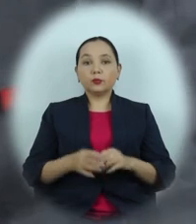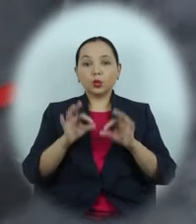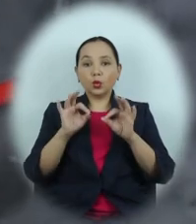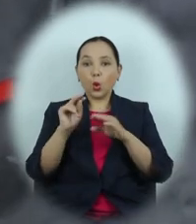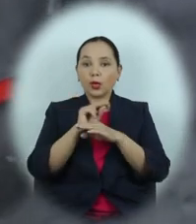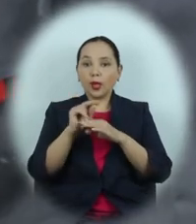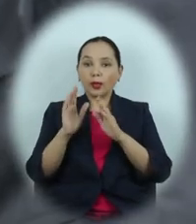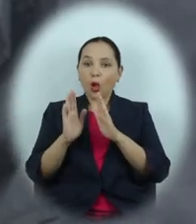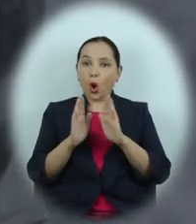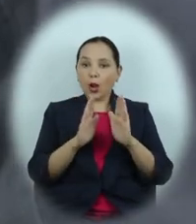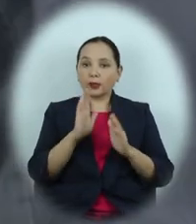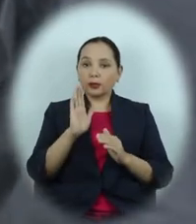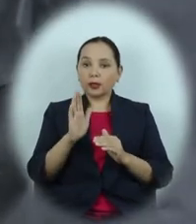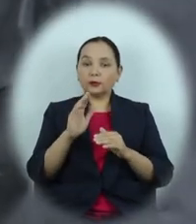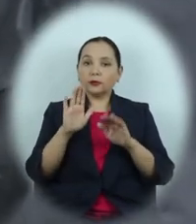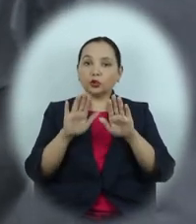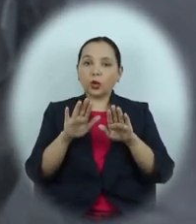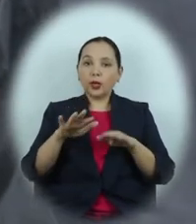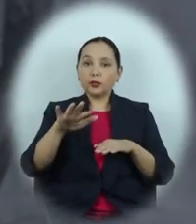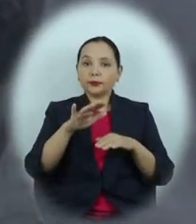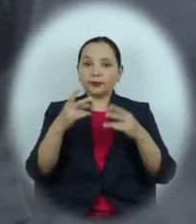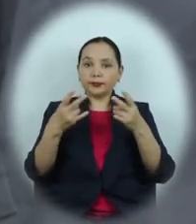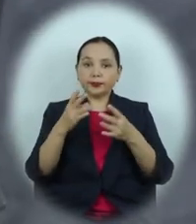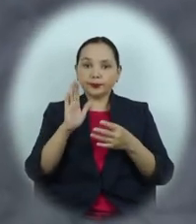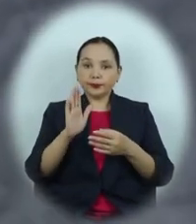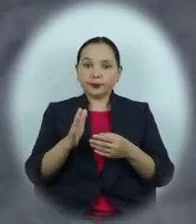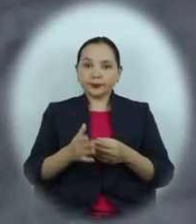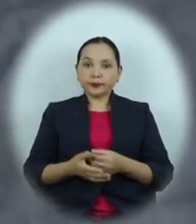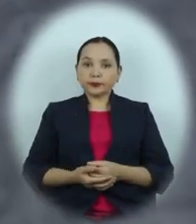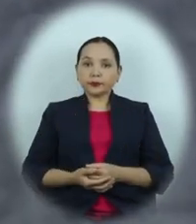to'g'rilagan holatda joylashtirib olishimiz kerak bo'ladi.